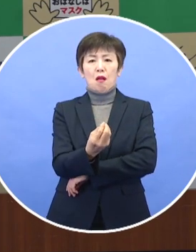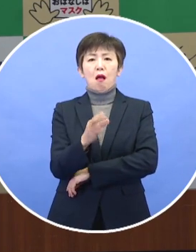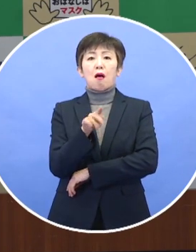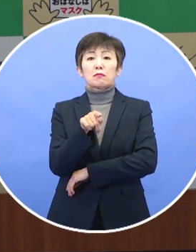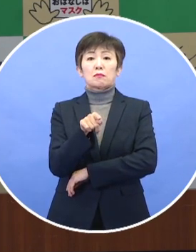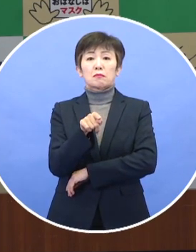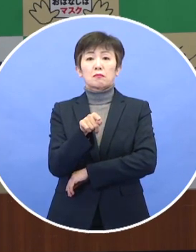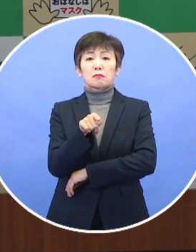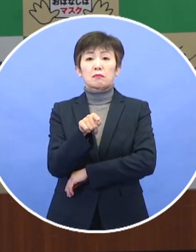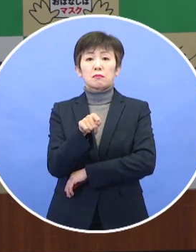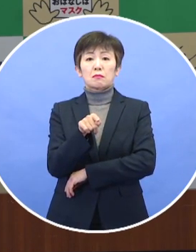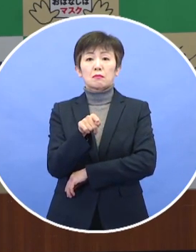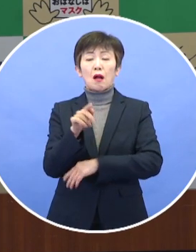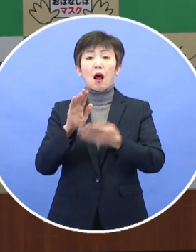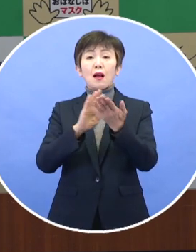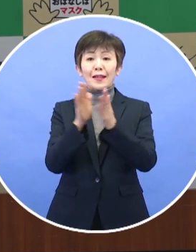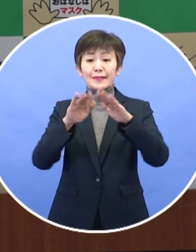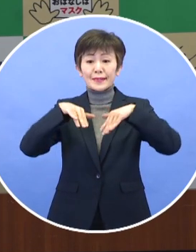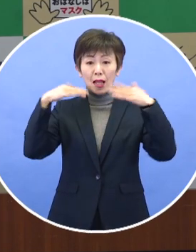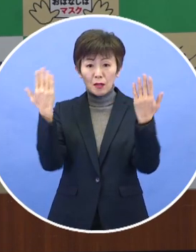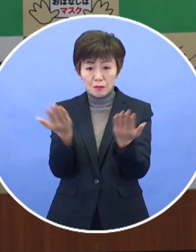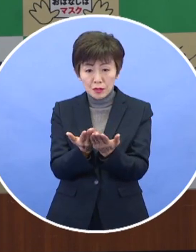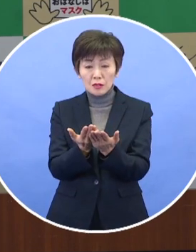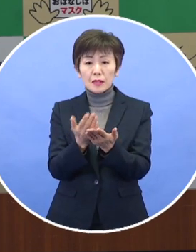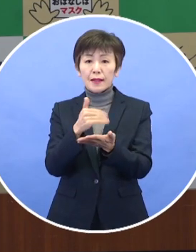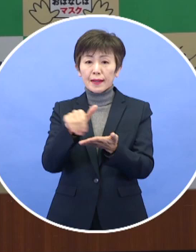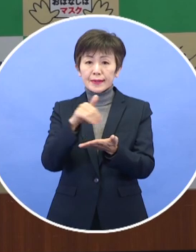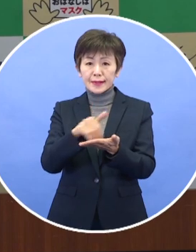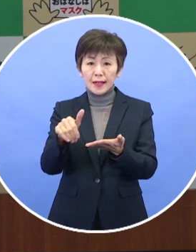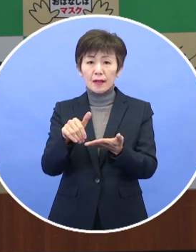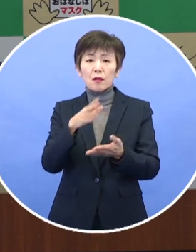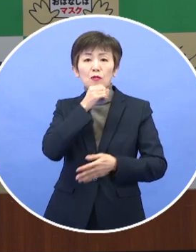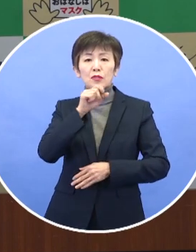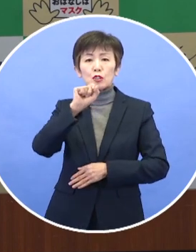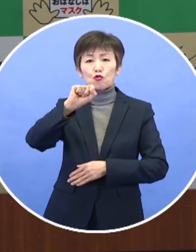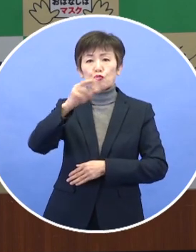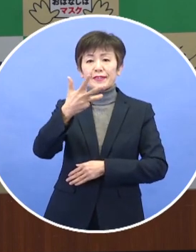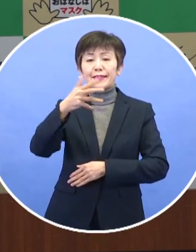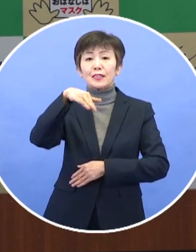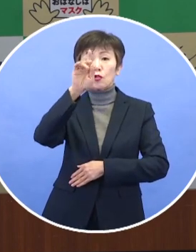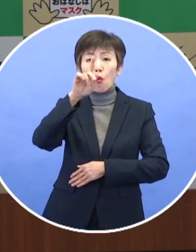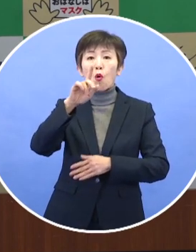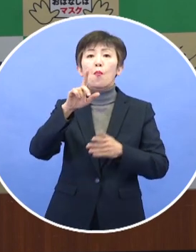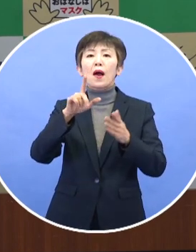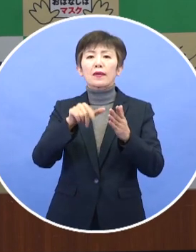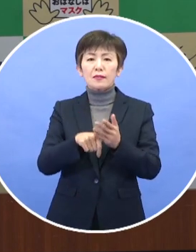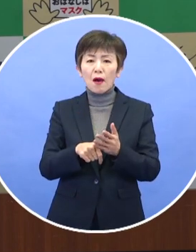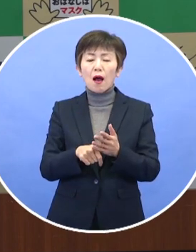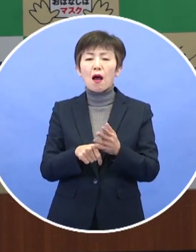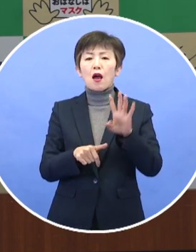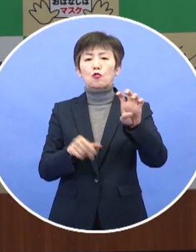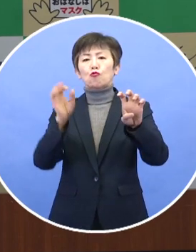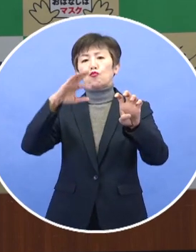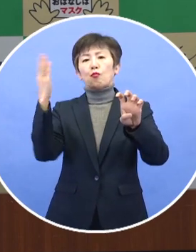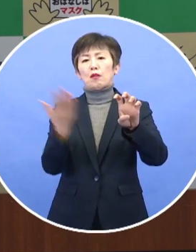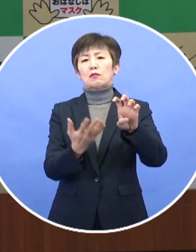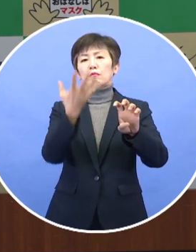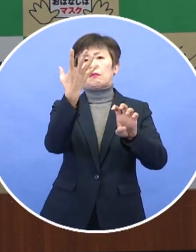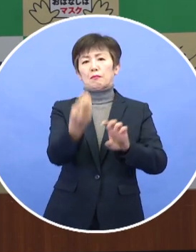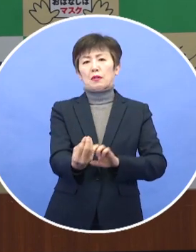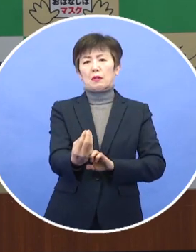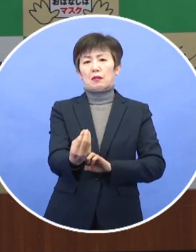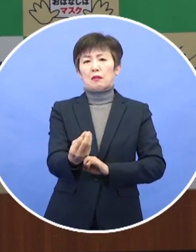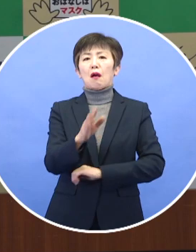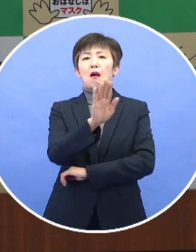。県民全体としては 40%、 18歳以上ですけれどもの人口の4割まで来ているということ